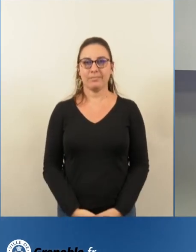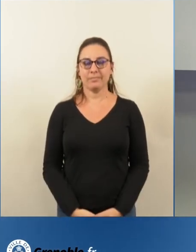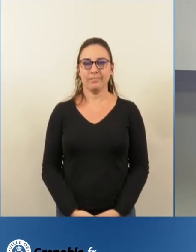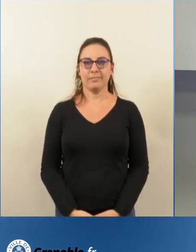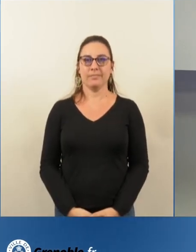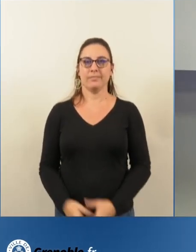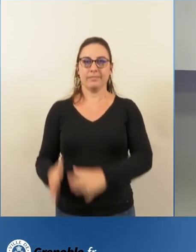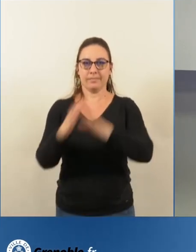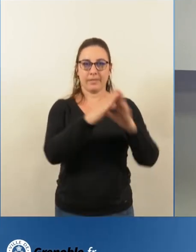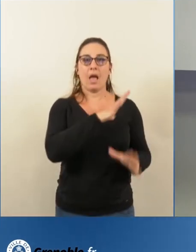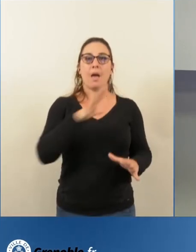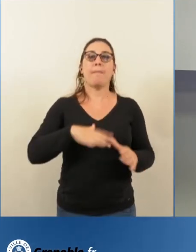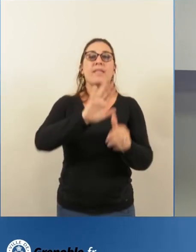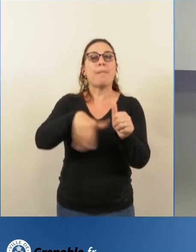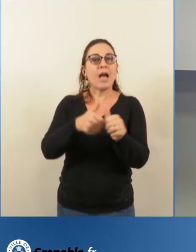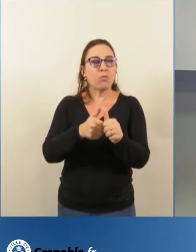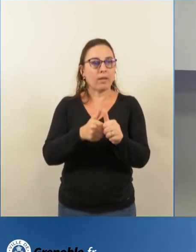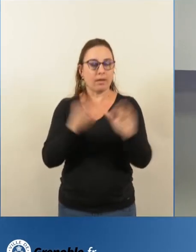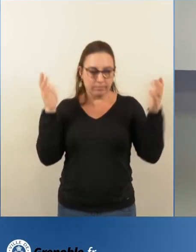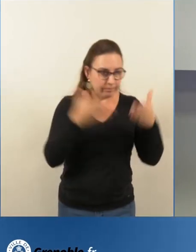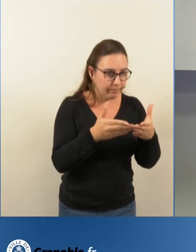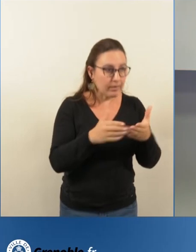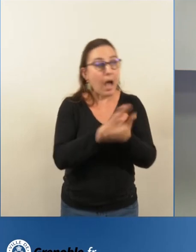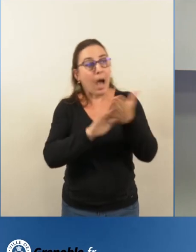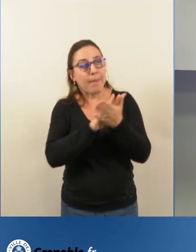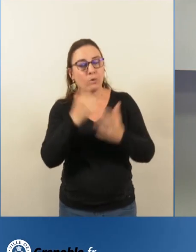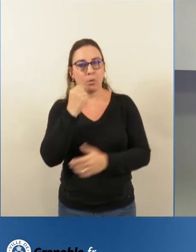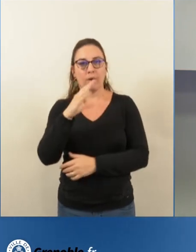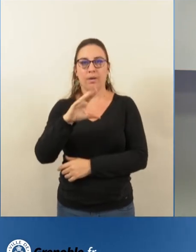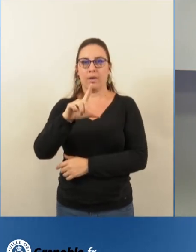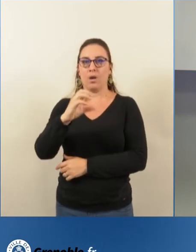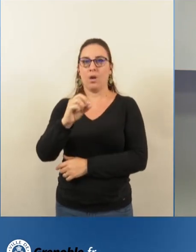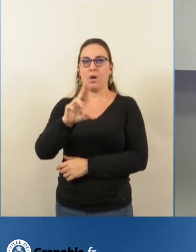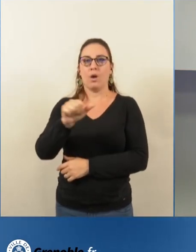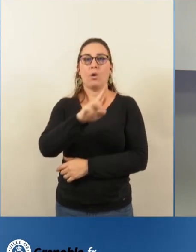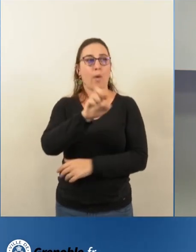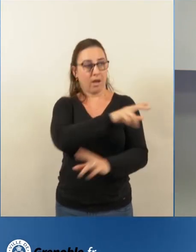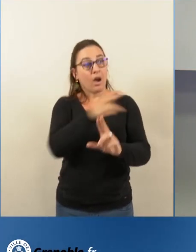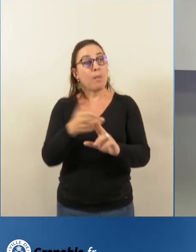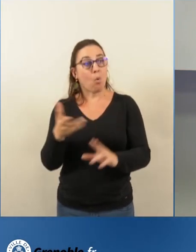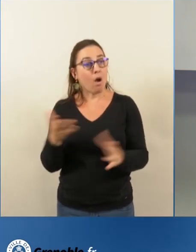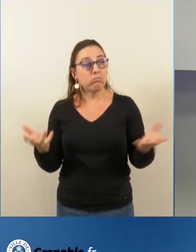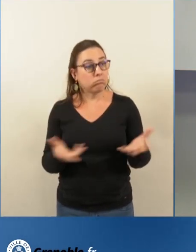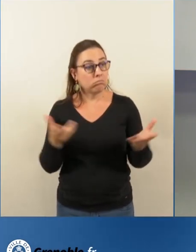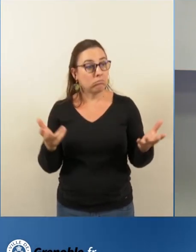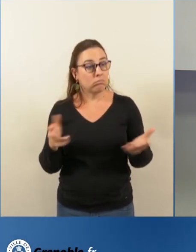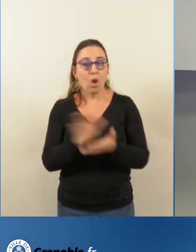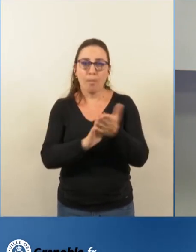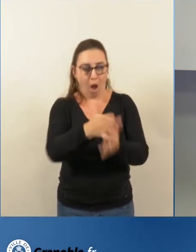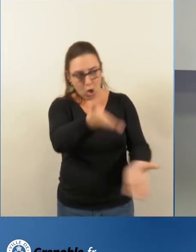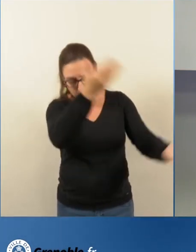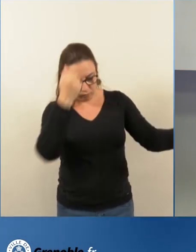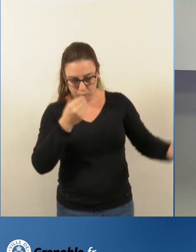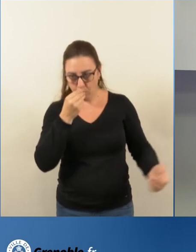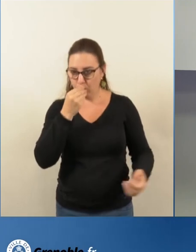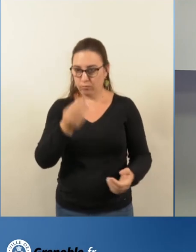l'adjointe revenons à cette délibération ah non il y a monsieur clouaire qui veut répondre répondre à quoi parce que allez-y je vous en